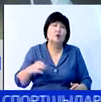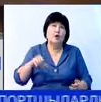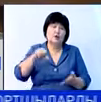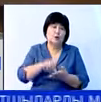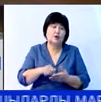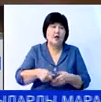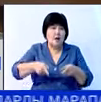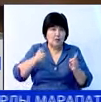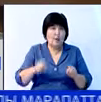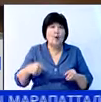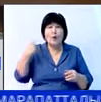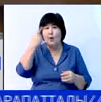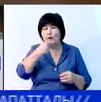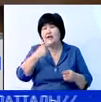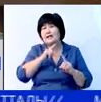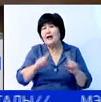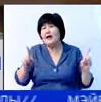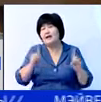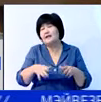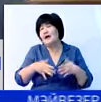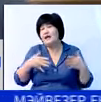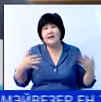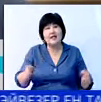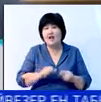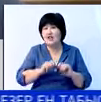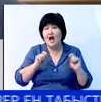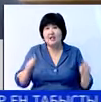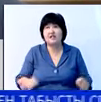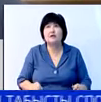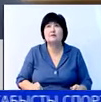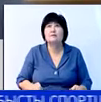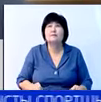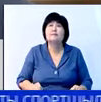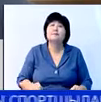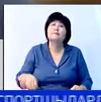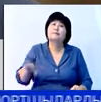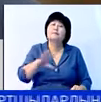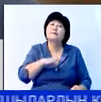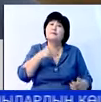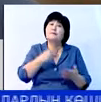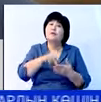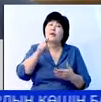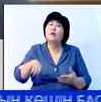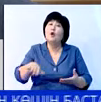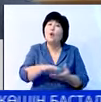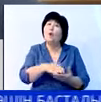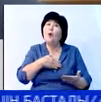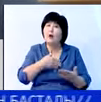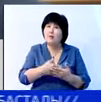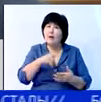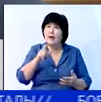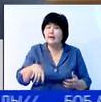тұрпаты, болымды болмысының сан қырлары кеңінен ашылды. Тума талант адам болатын. Үлкен қоғам қайраткері.